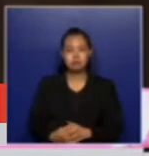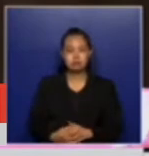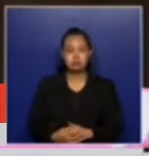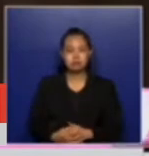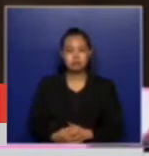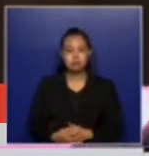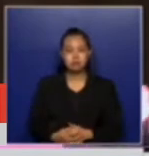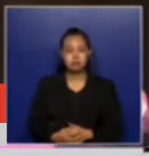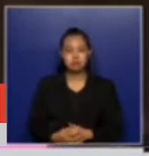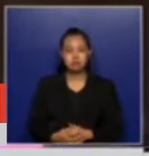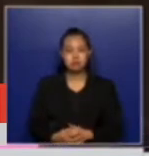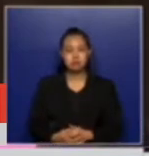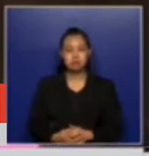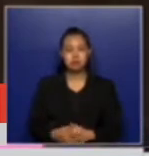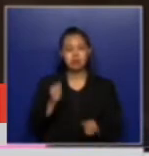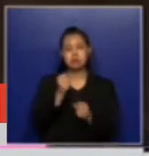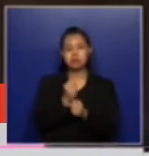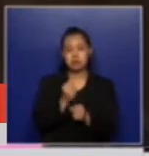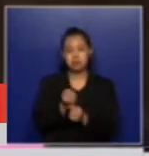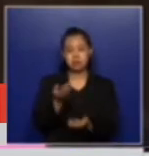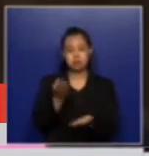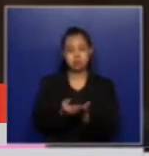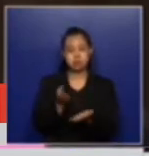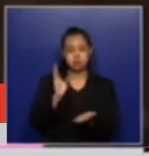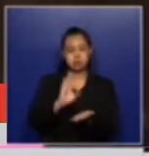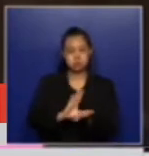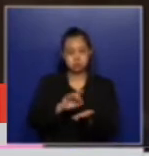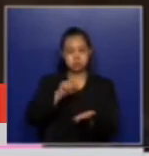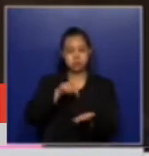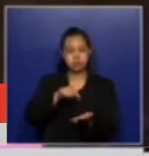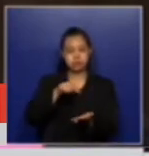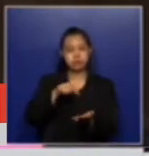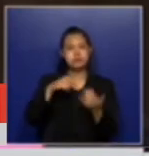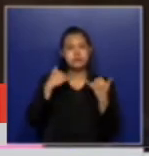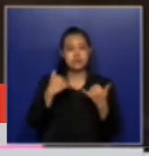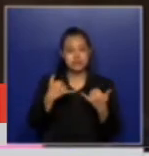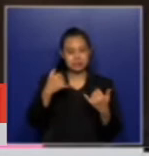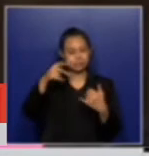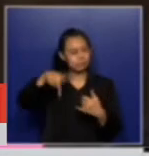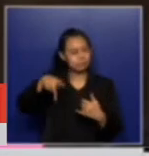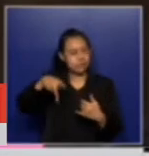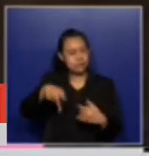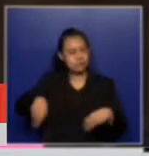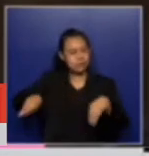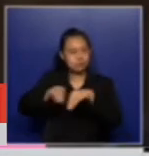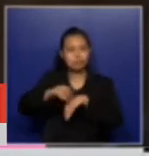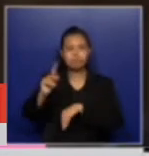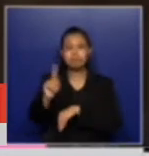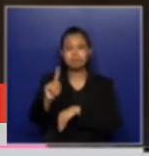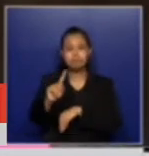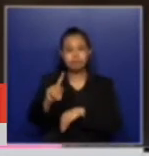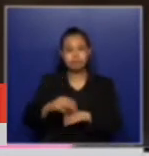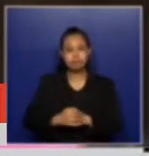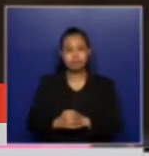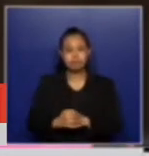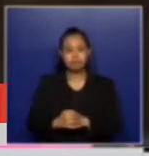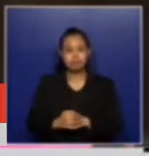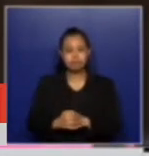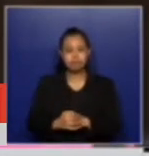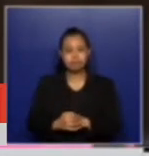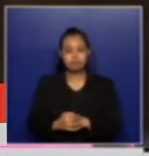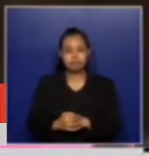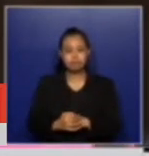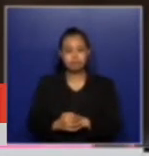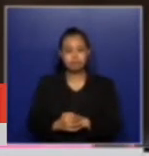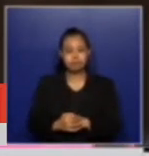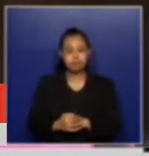จัดการทำงบประมาณในครั้งนี้จึงต้องมีลักษณะพิเศษนั่นก็คือต้องสามารถเป็นเครื่อง